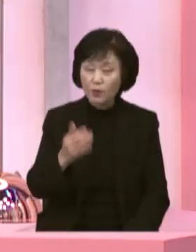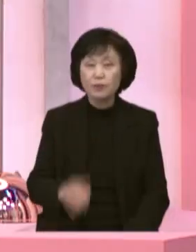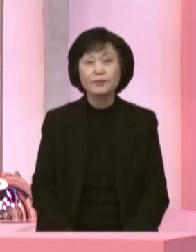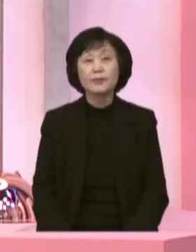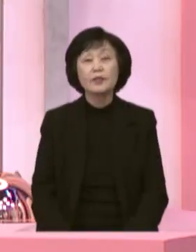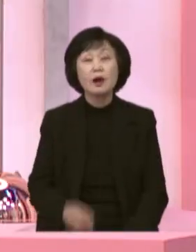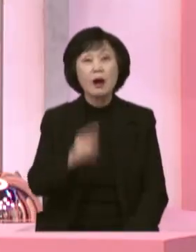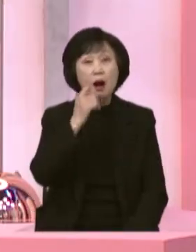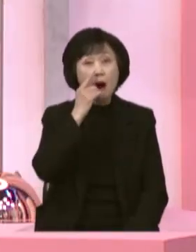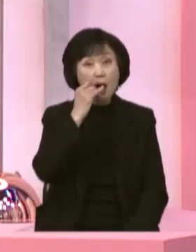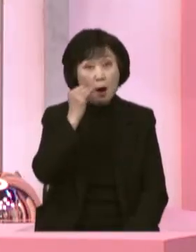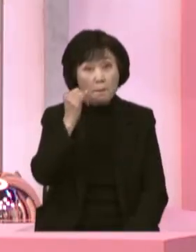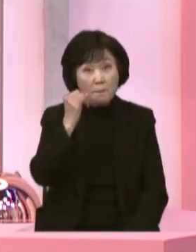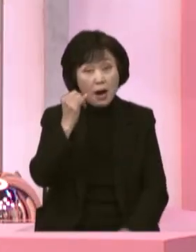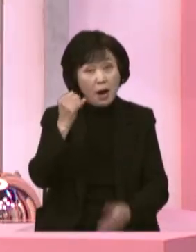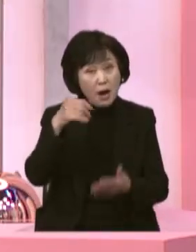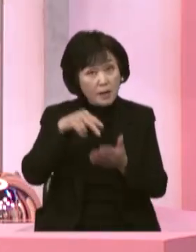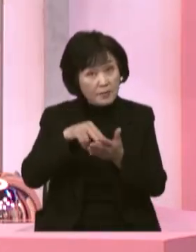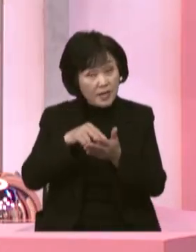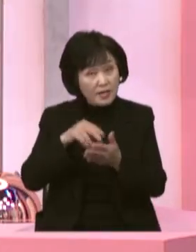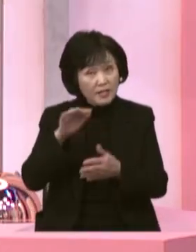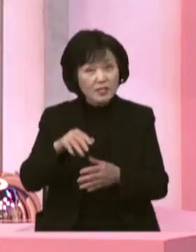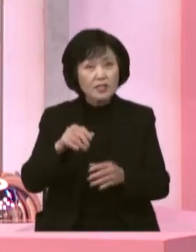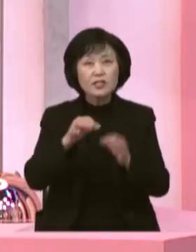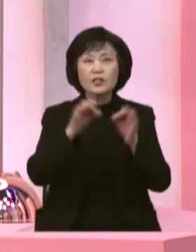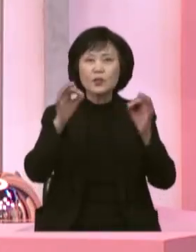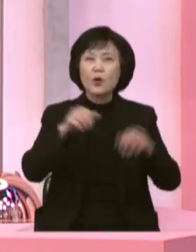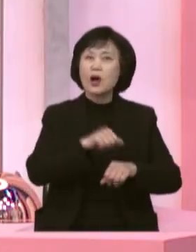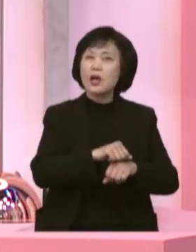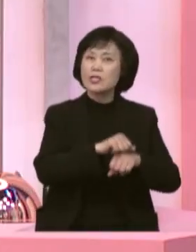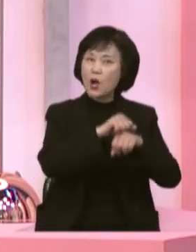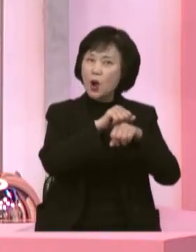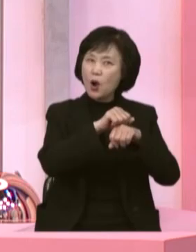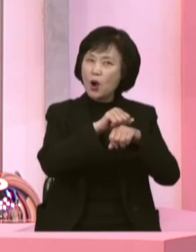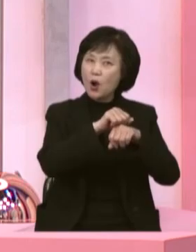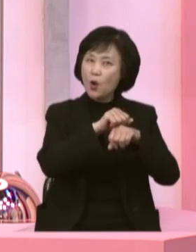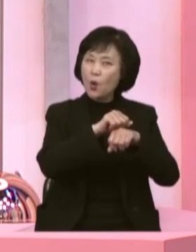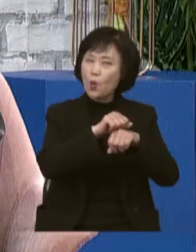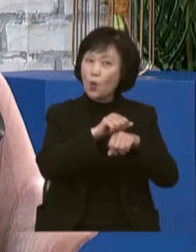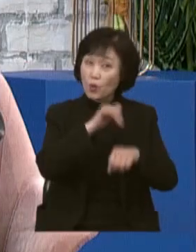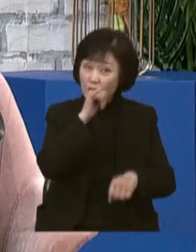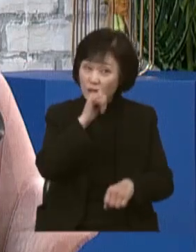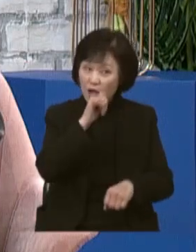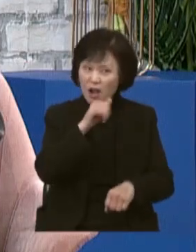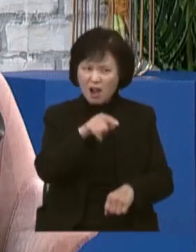한마디에 엄마 예수 믿으셔야 돼요. 그랬더니 그래. 그러자. 어머.